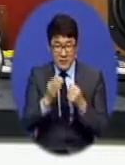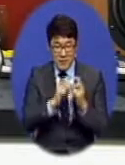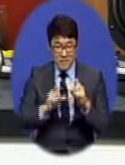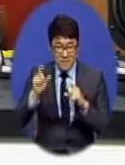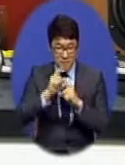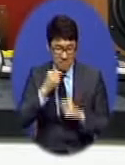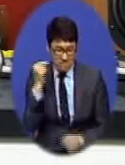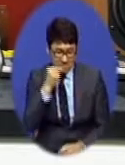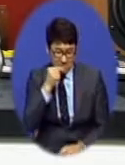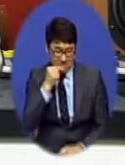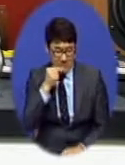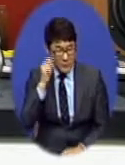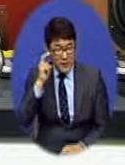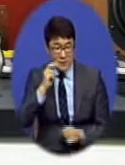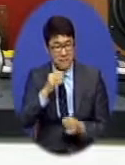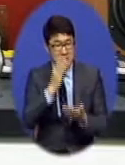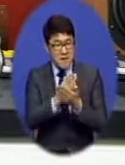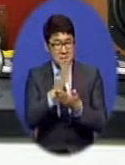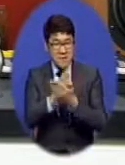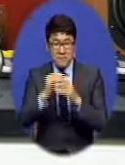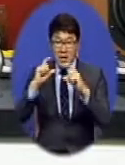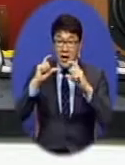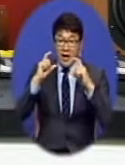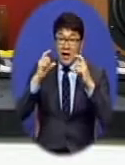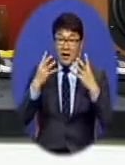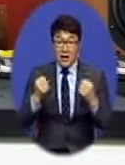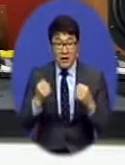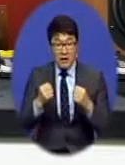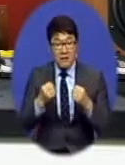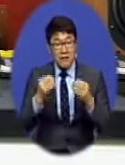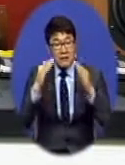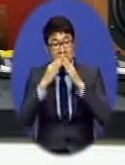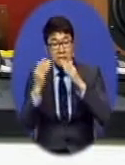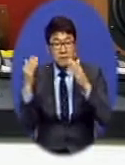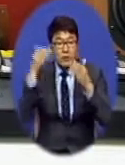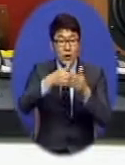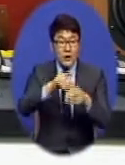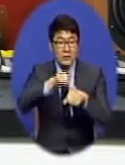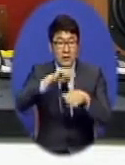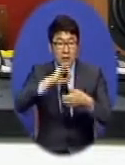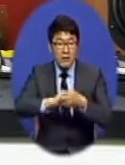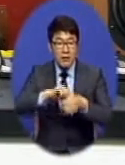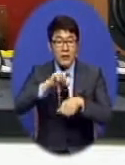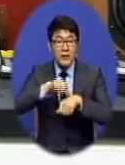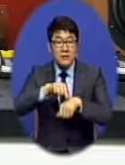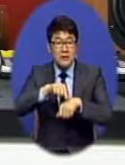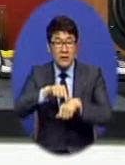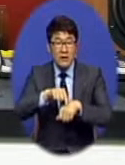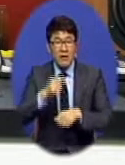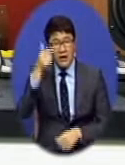이렇게 하셨을 거예요. 한국에 심했습니다. 예. 귀가 시간은 몇 시였었어요? 아, 그전에는 귀가보다